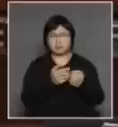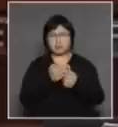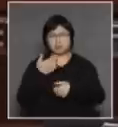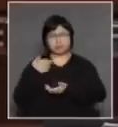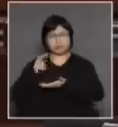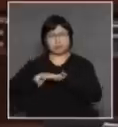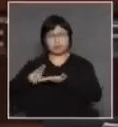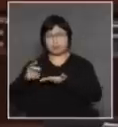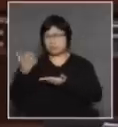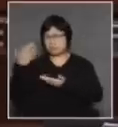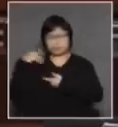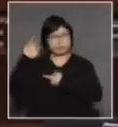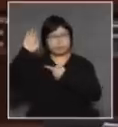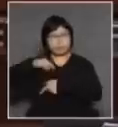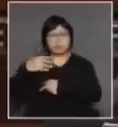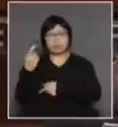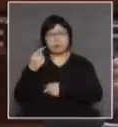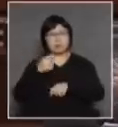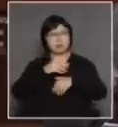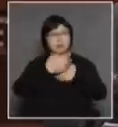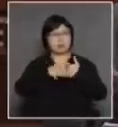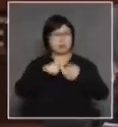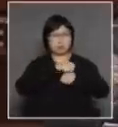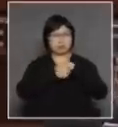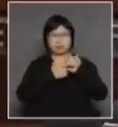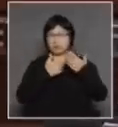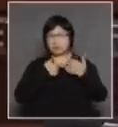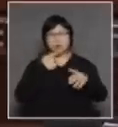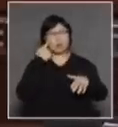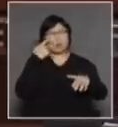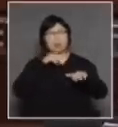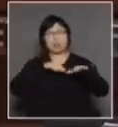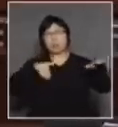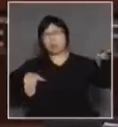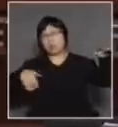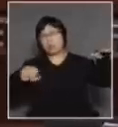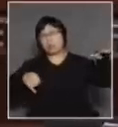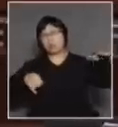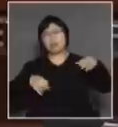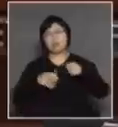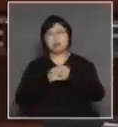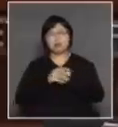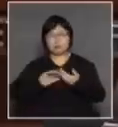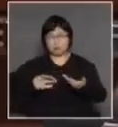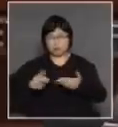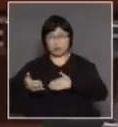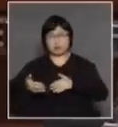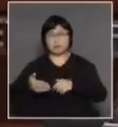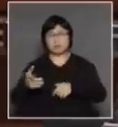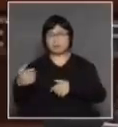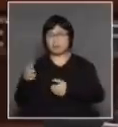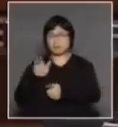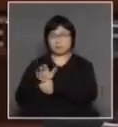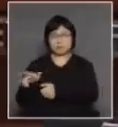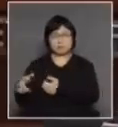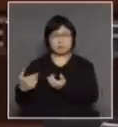是前所未有，我覺得其他國家真的望塵莫及，想都不要想。 但係如果相反咧，我哋再同司長計計數